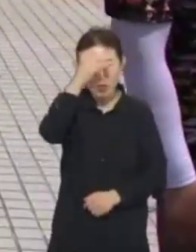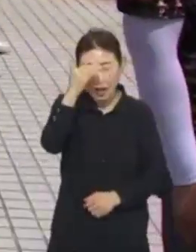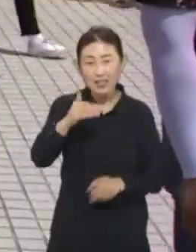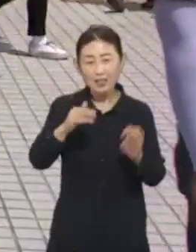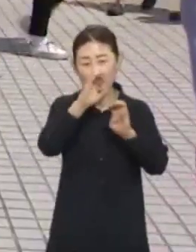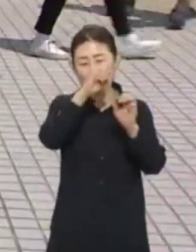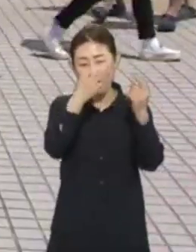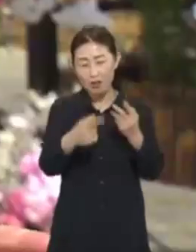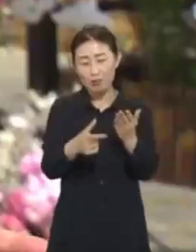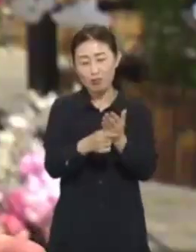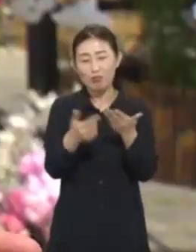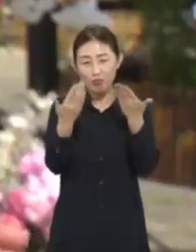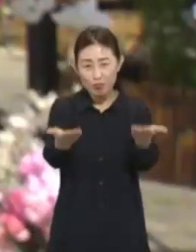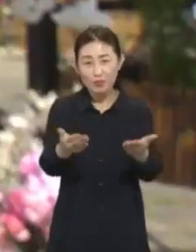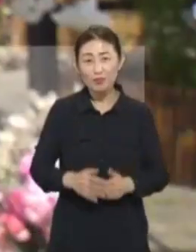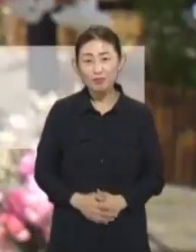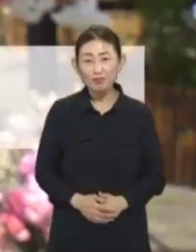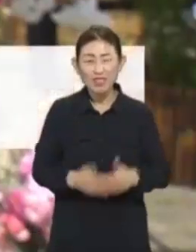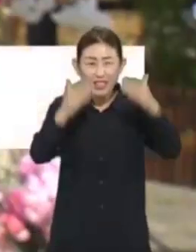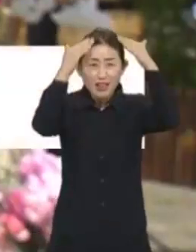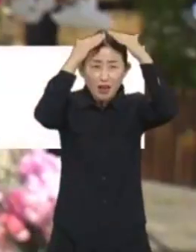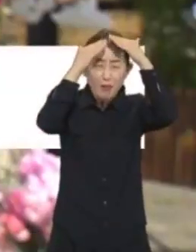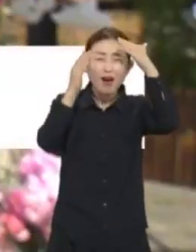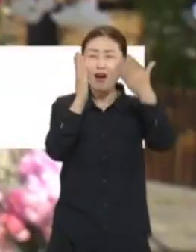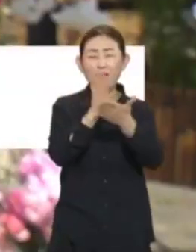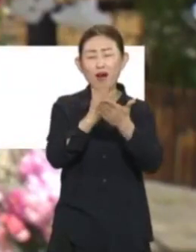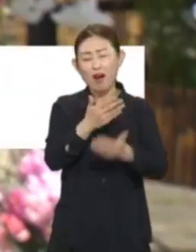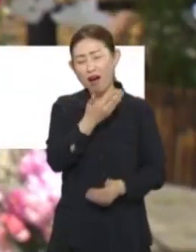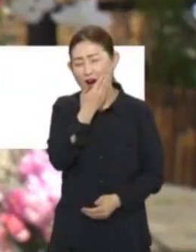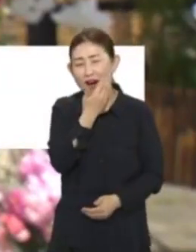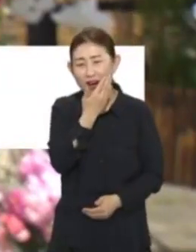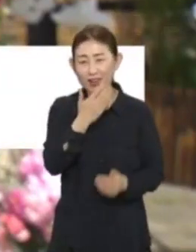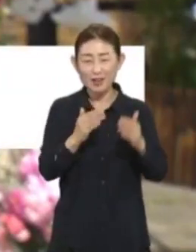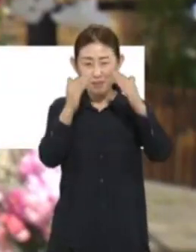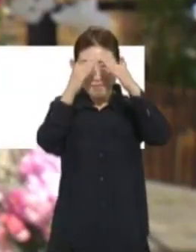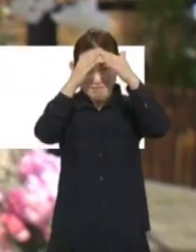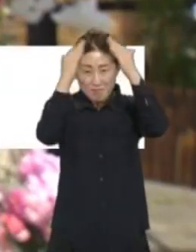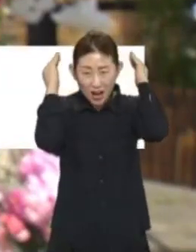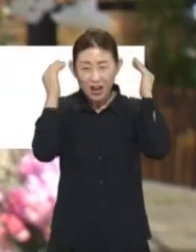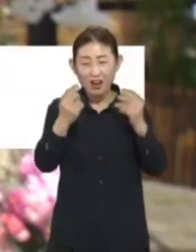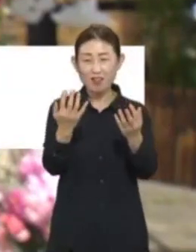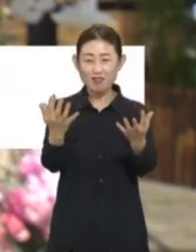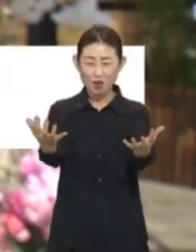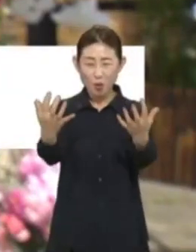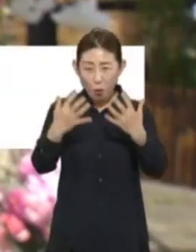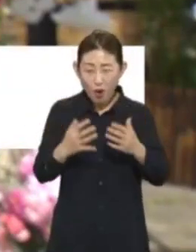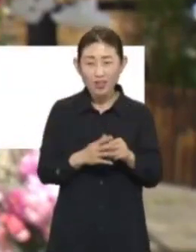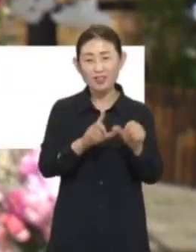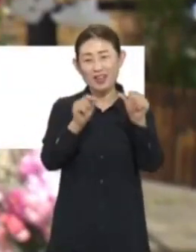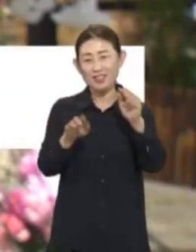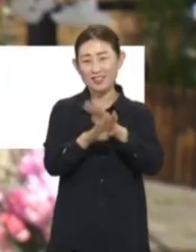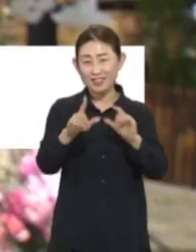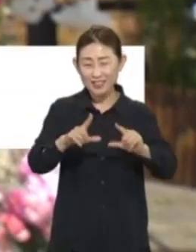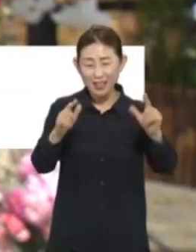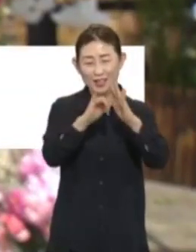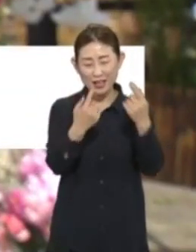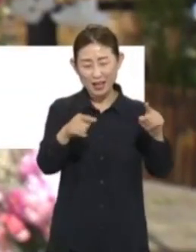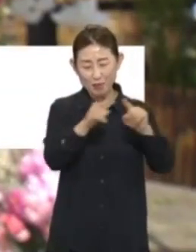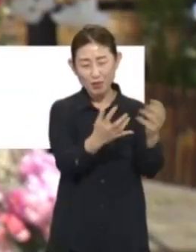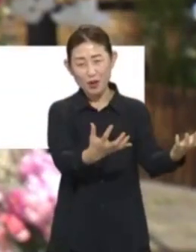제공됩니다. 집안에 있기 아까운 이 날씨에 많이 참여했어서 마음껏 즐기시고 또 가정의 달 5월에 가족들과